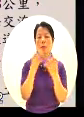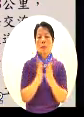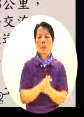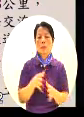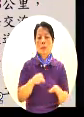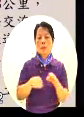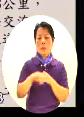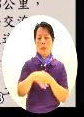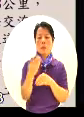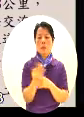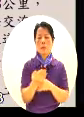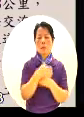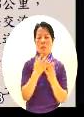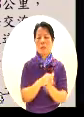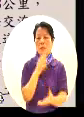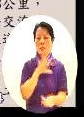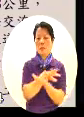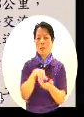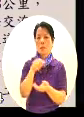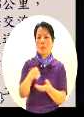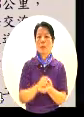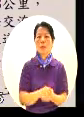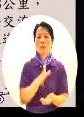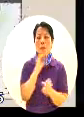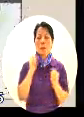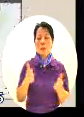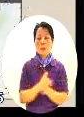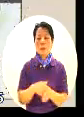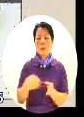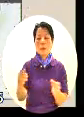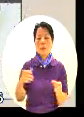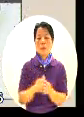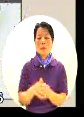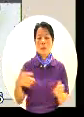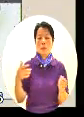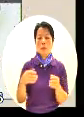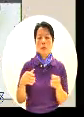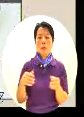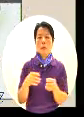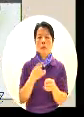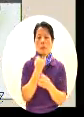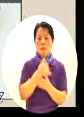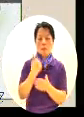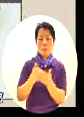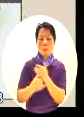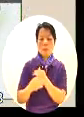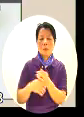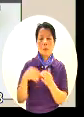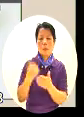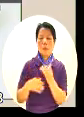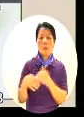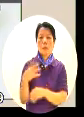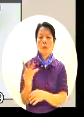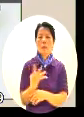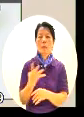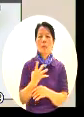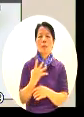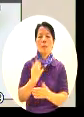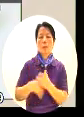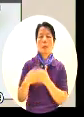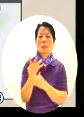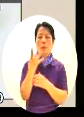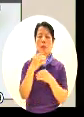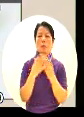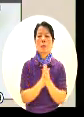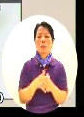非常的离谱了哈。我希望讲试试缩短为四个哈，四个交流道，在四个交流道的部分